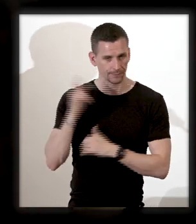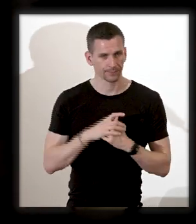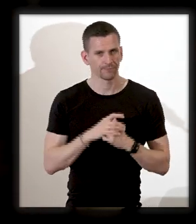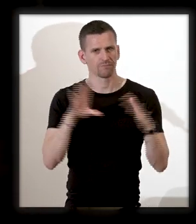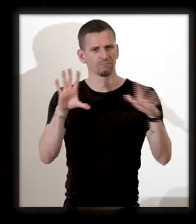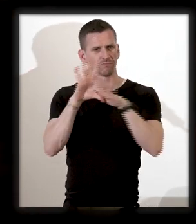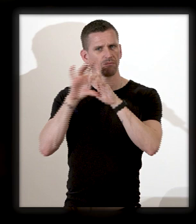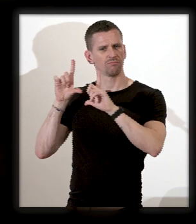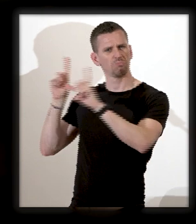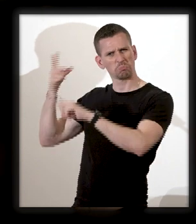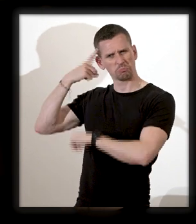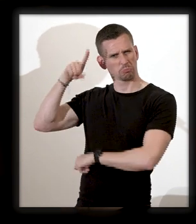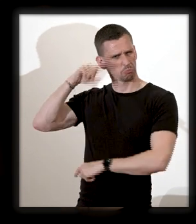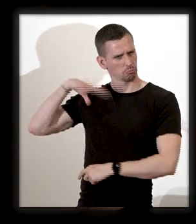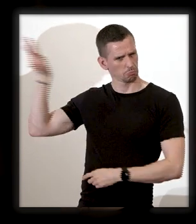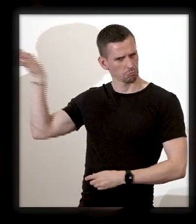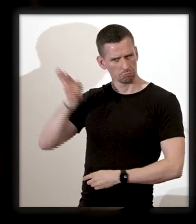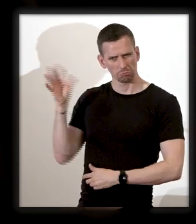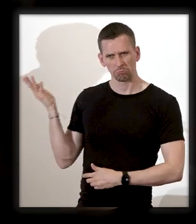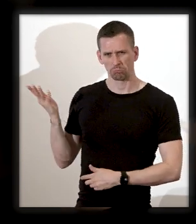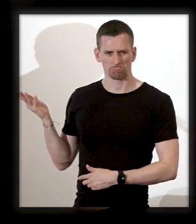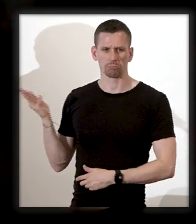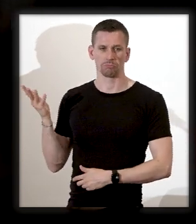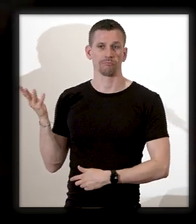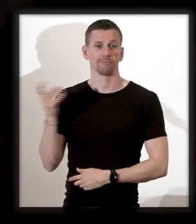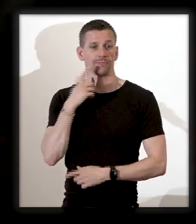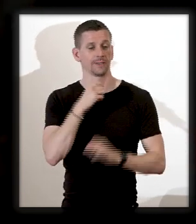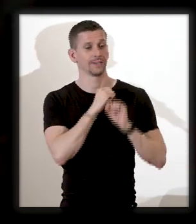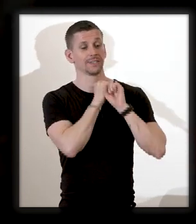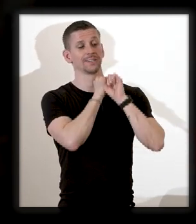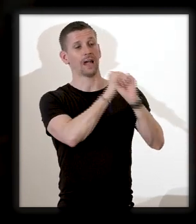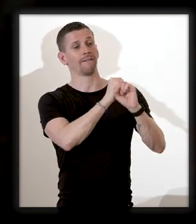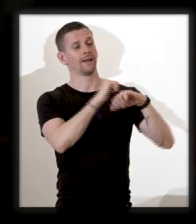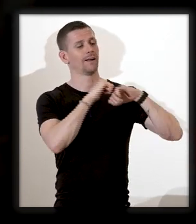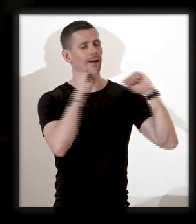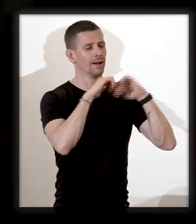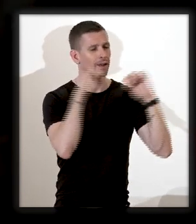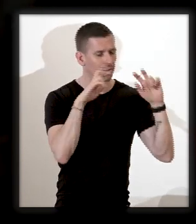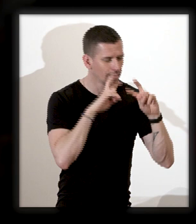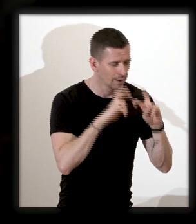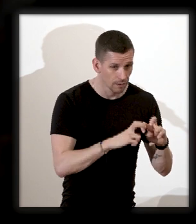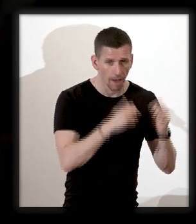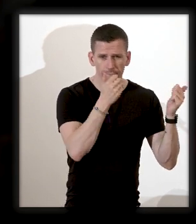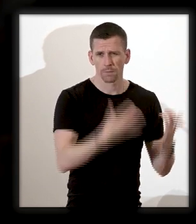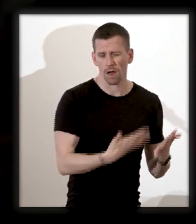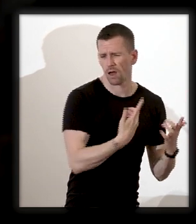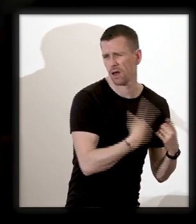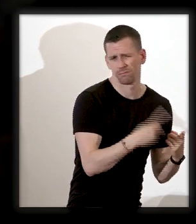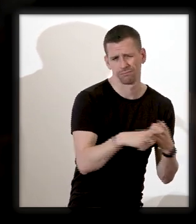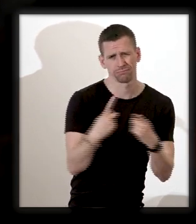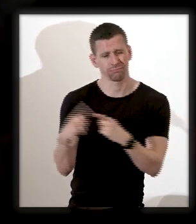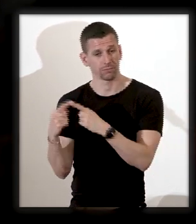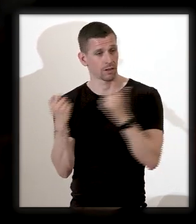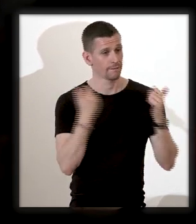pluralité des situations que recouvre la notion d'esclavage et d'interroger les frontières